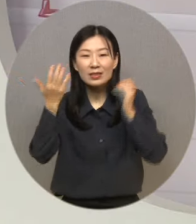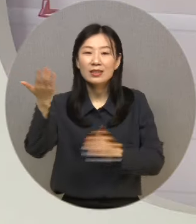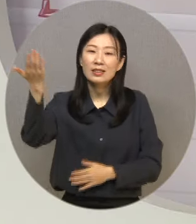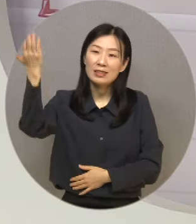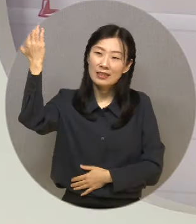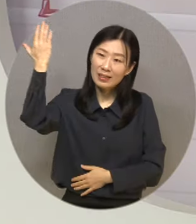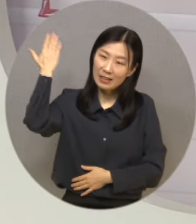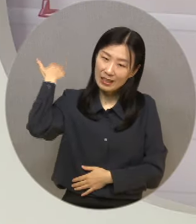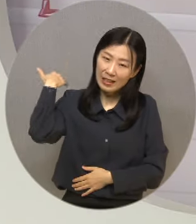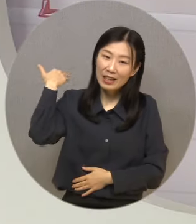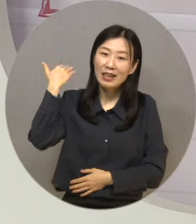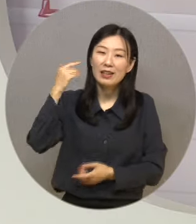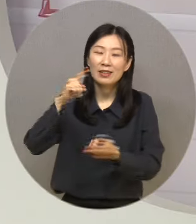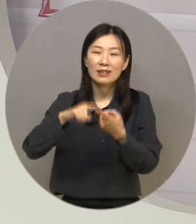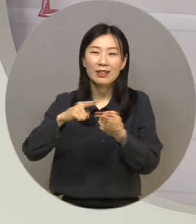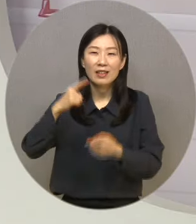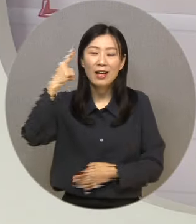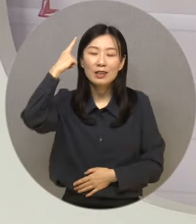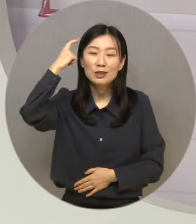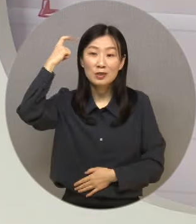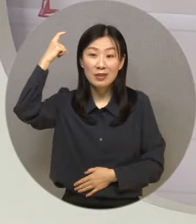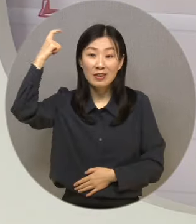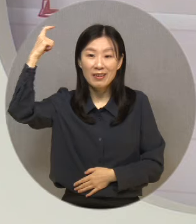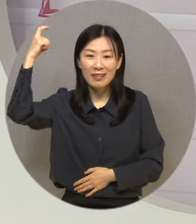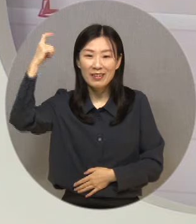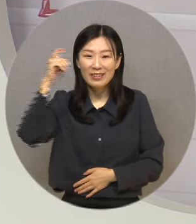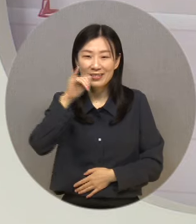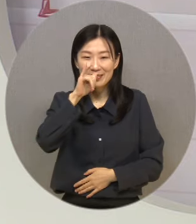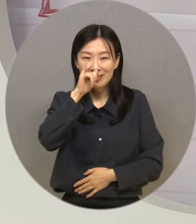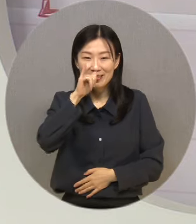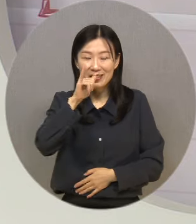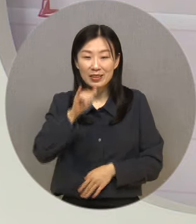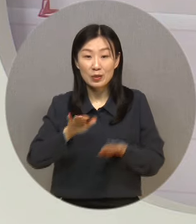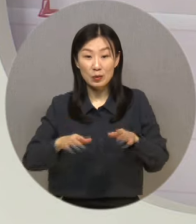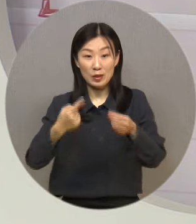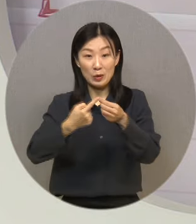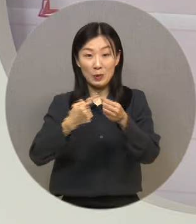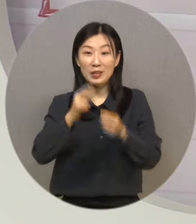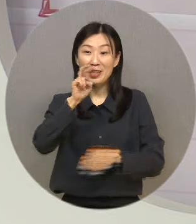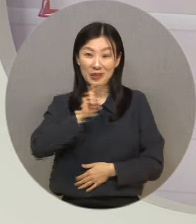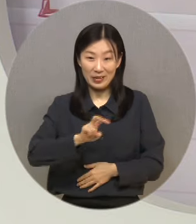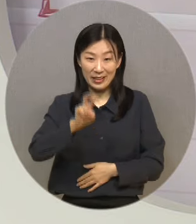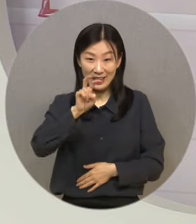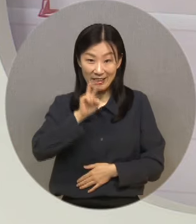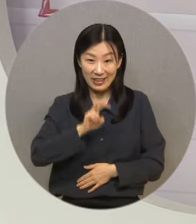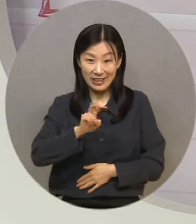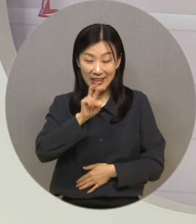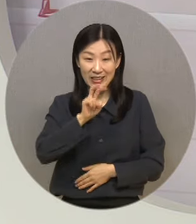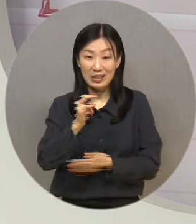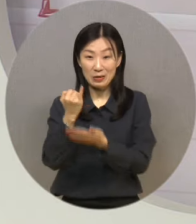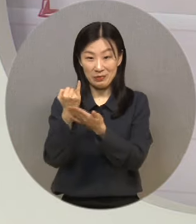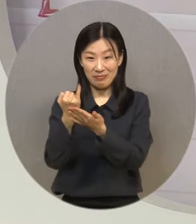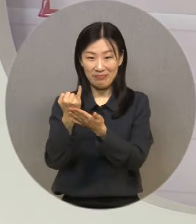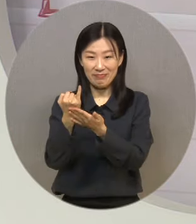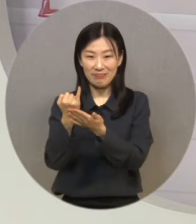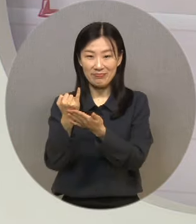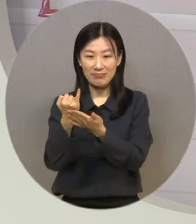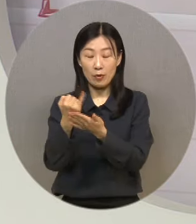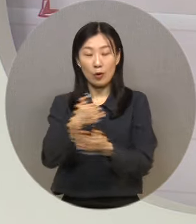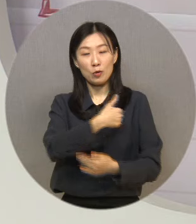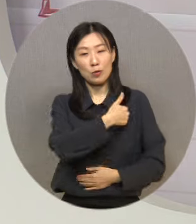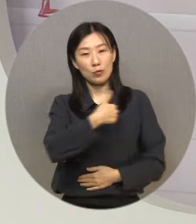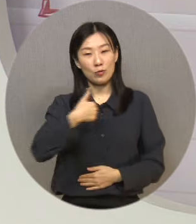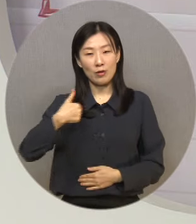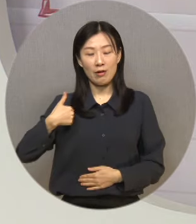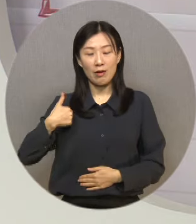것도 이제 굉장히 회상을 많이 하더라 하시죠. 네. 예. 근데 오늘 지금 첫 번째 노래 부르신 출연자분께서는 여유가 아주